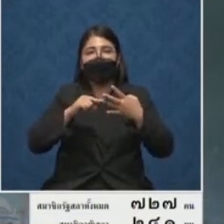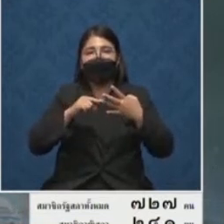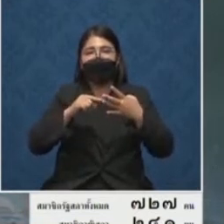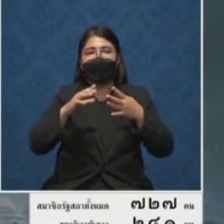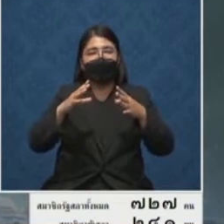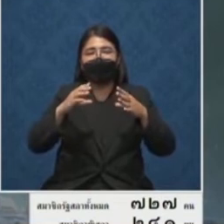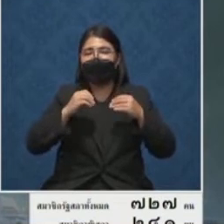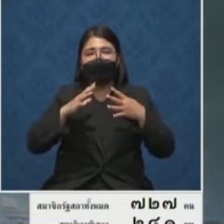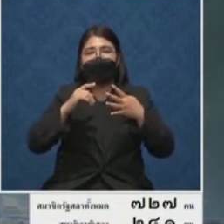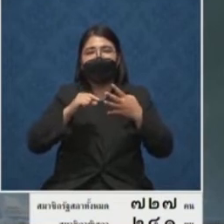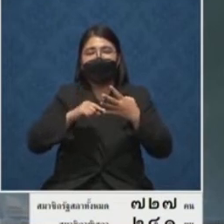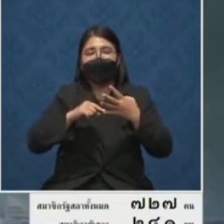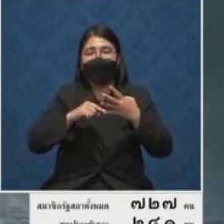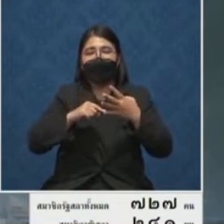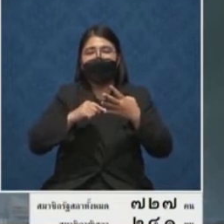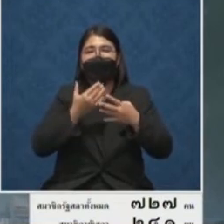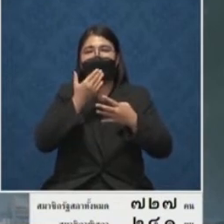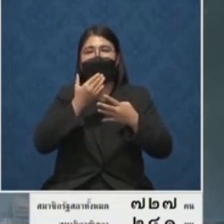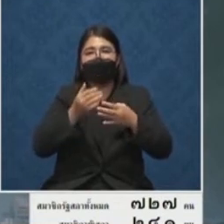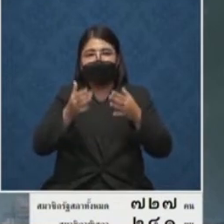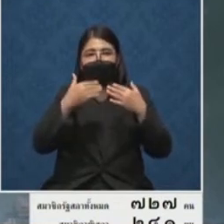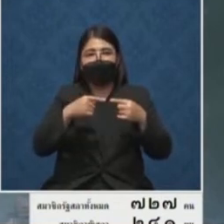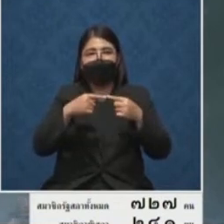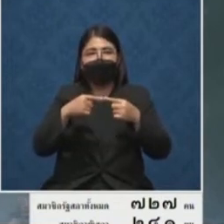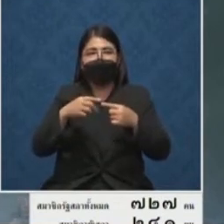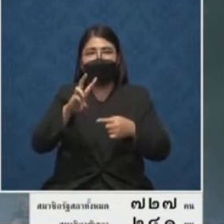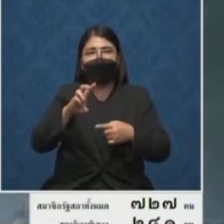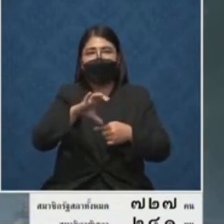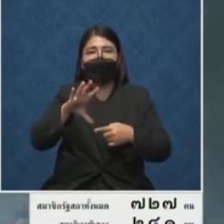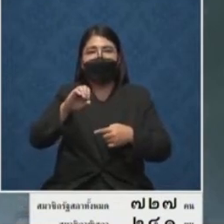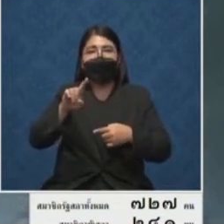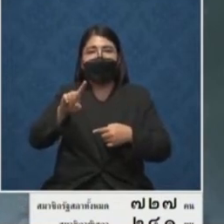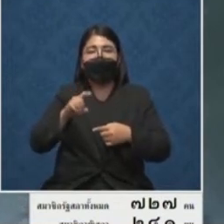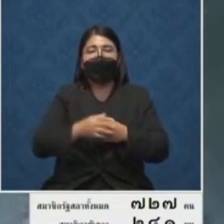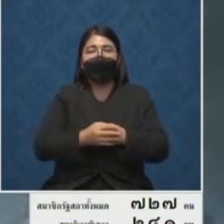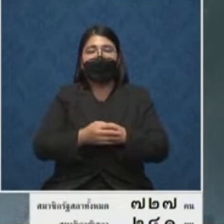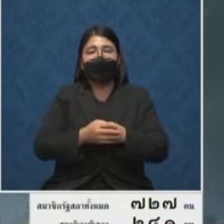การ3ไม่รับหลักการ4งดออกเสียง